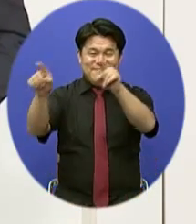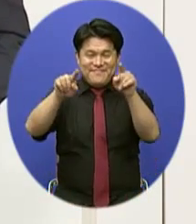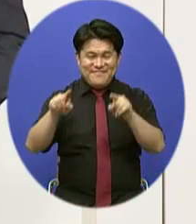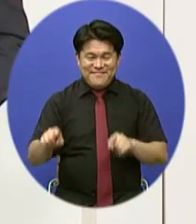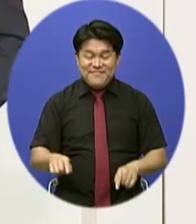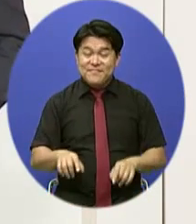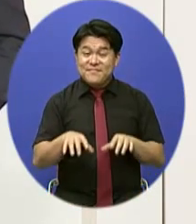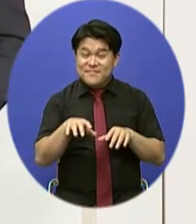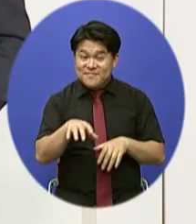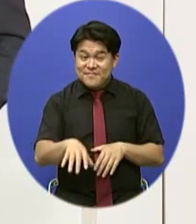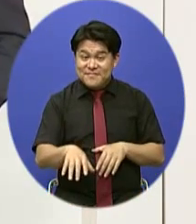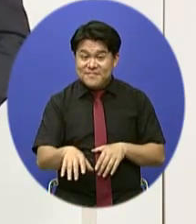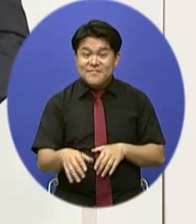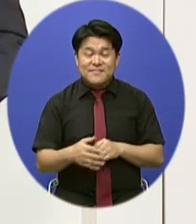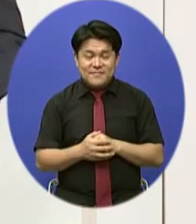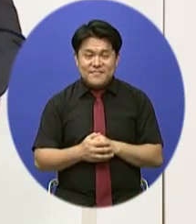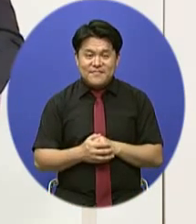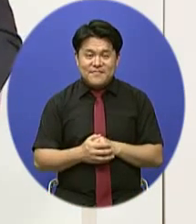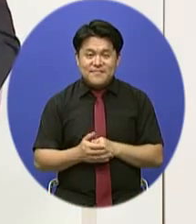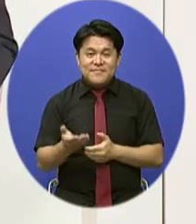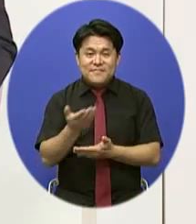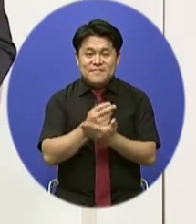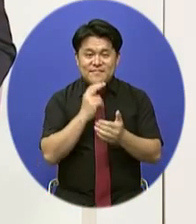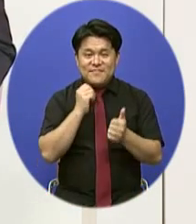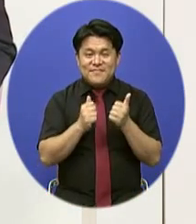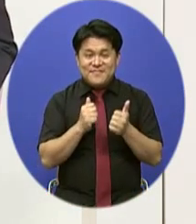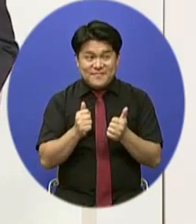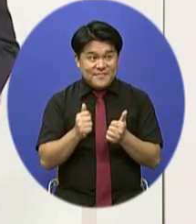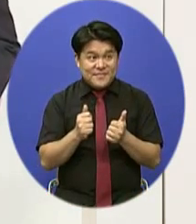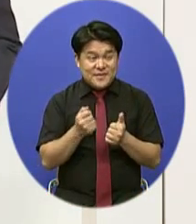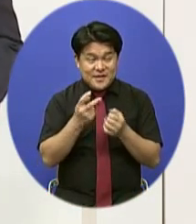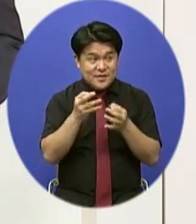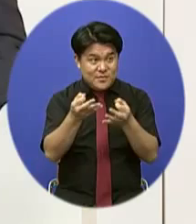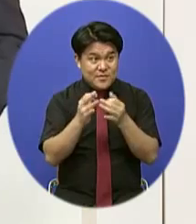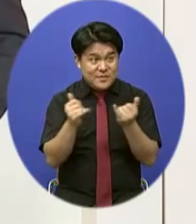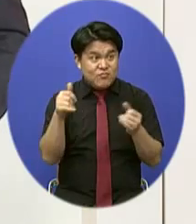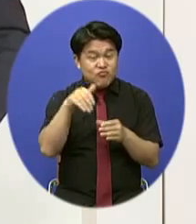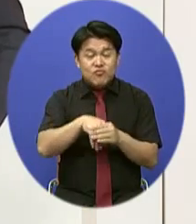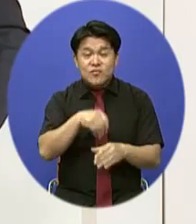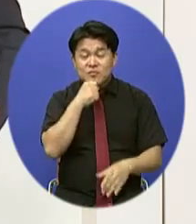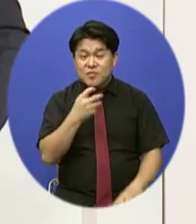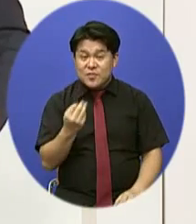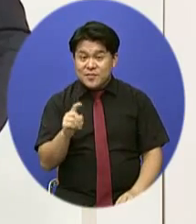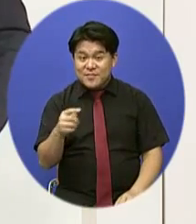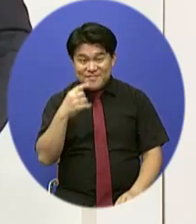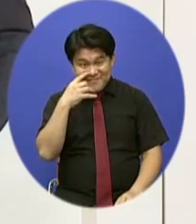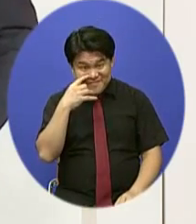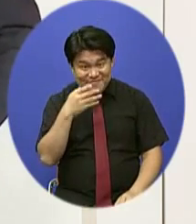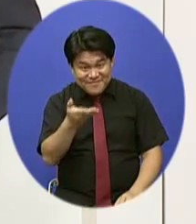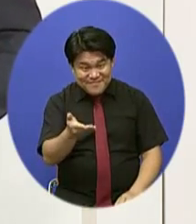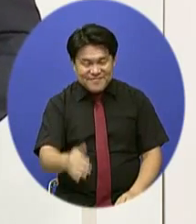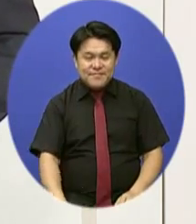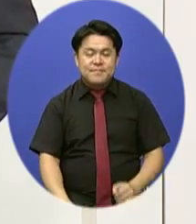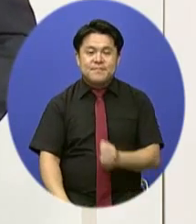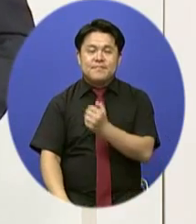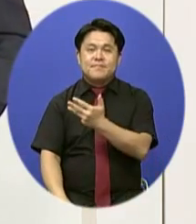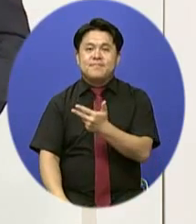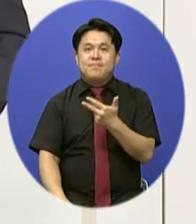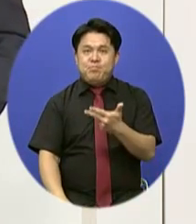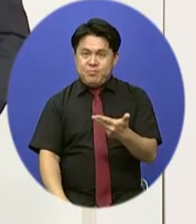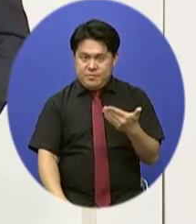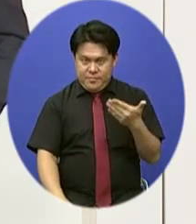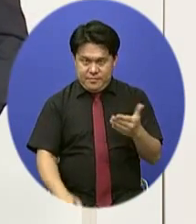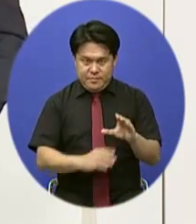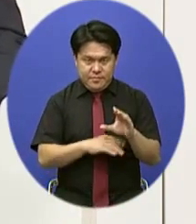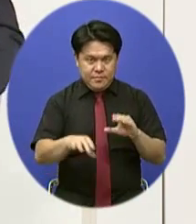네. 생방송 전국 나눔 노래장 뺀 여러분의 몇 표나 네. 모아졌는지 네. 궁금합니다. 함께 네. 보시죠. 8점,